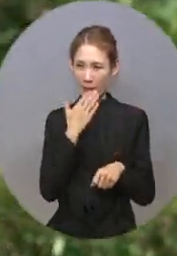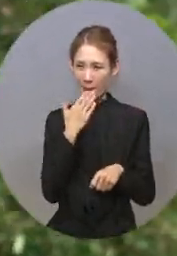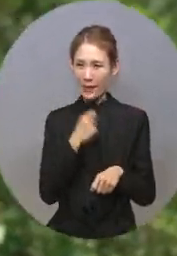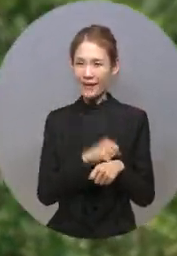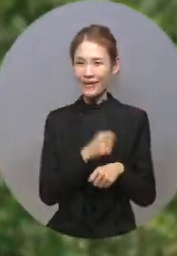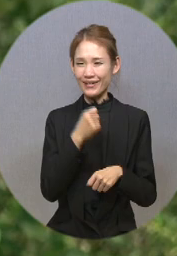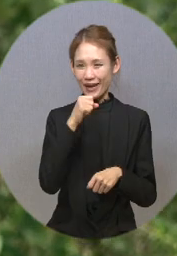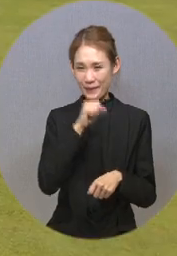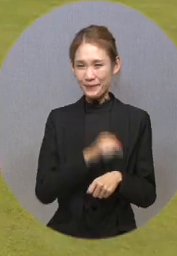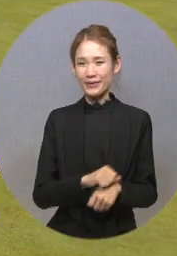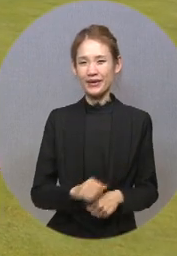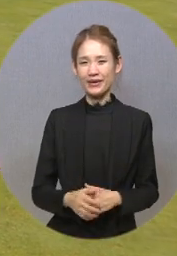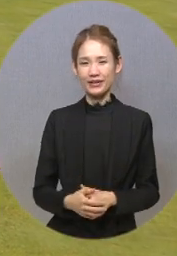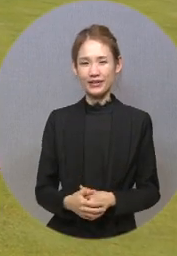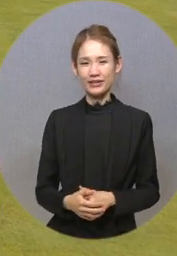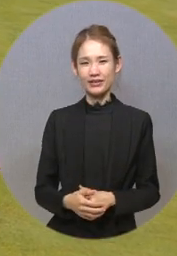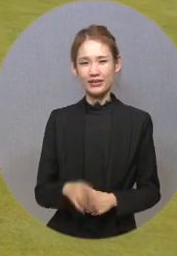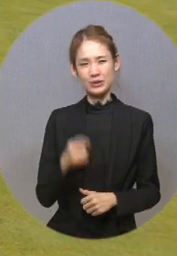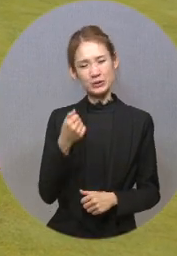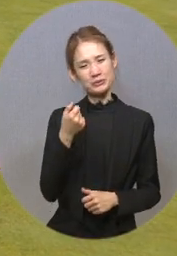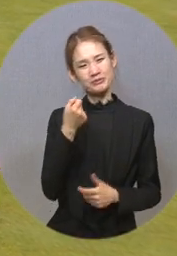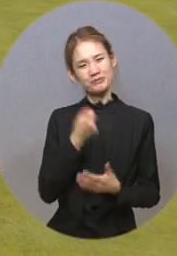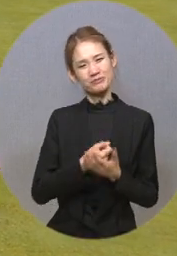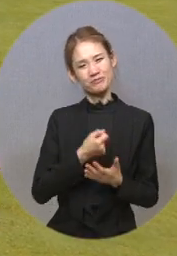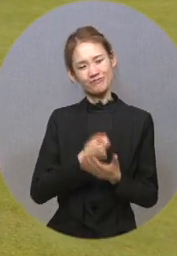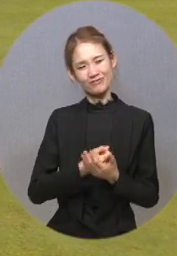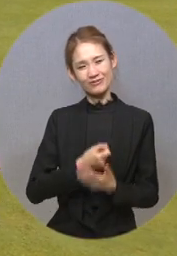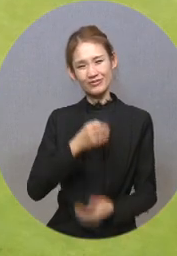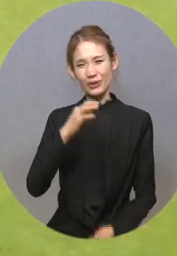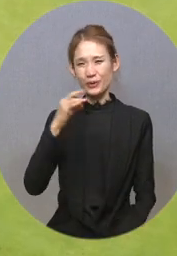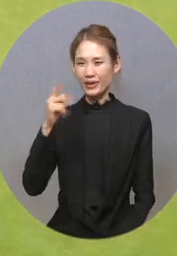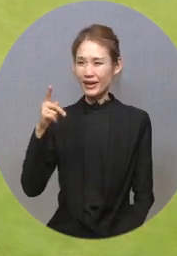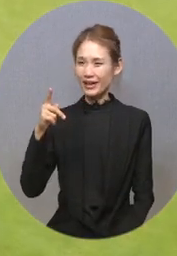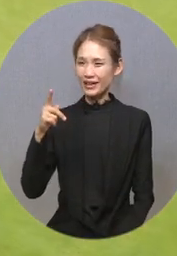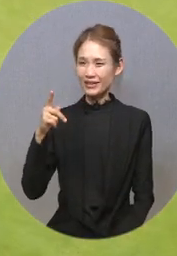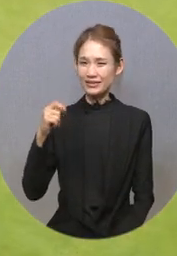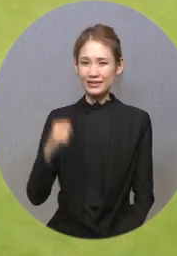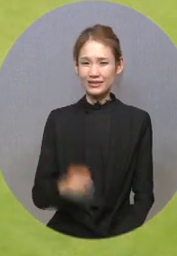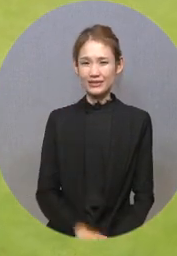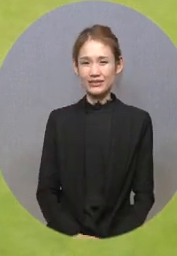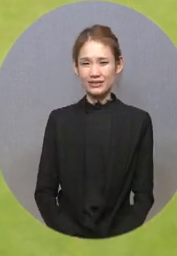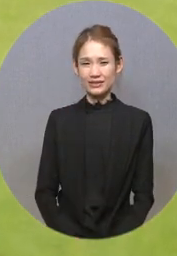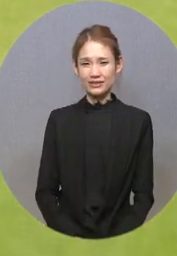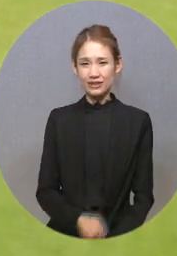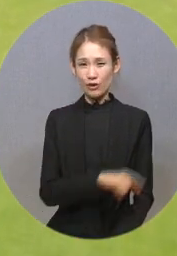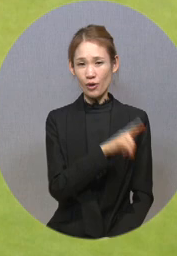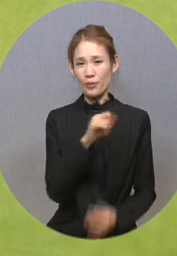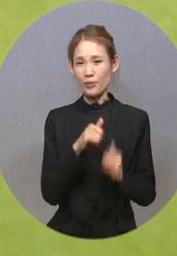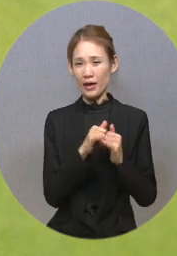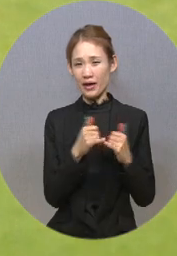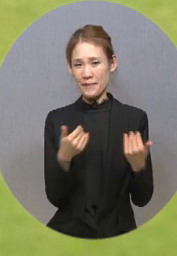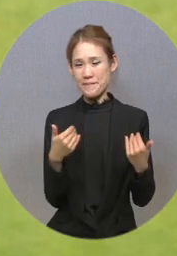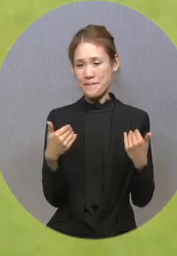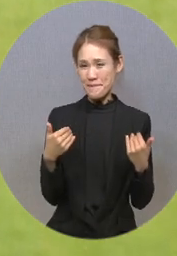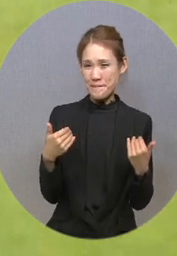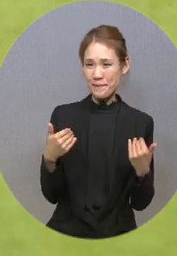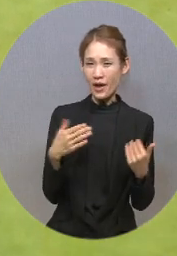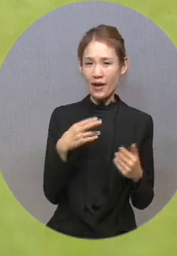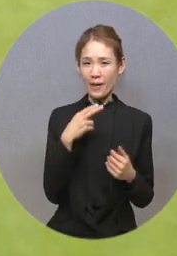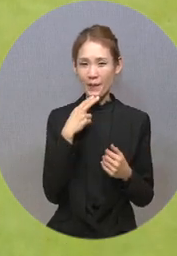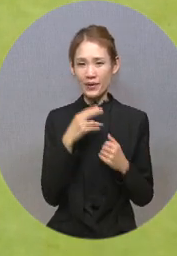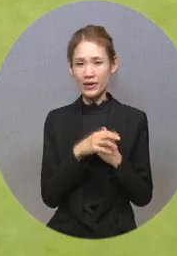살림 잘하겠는데. 아, 아깝다. 오케이인데. 아씨. 근데 이 사람들 진짜 나 버디 퍼진데 집중 안 해줍니까? 안 될 거